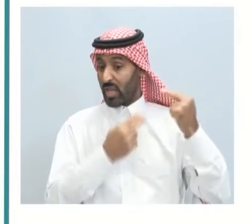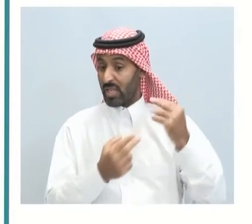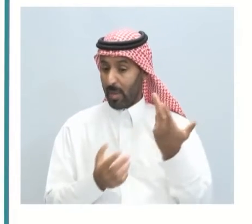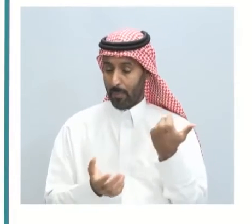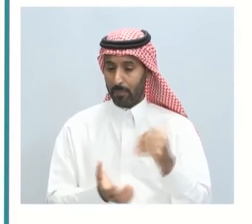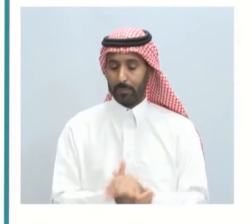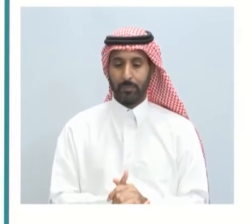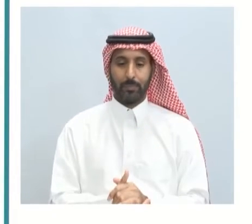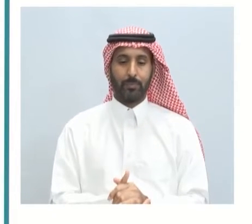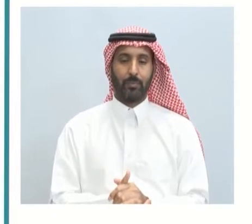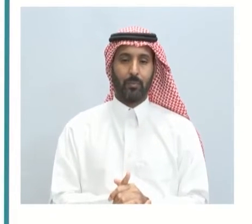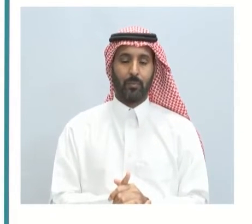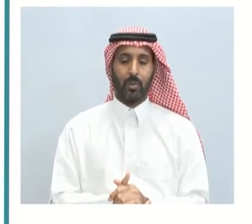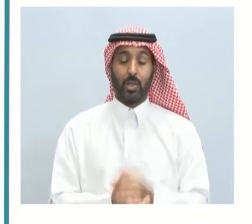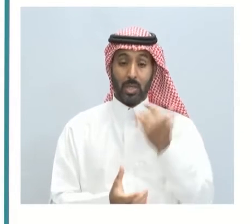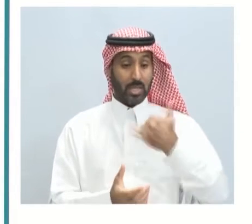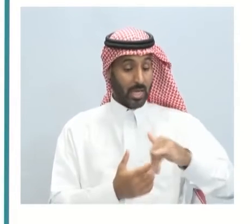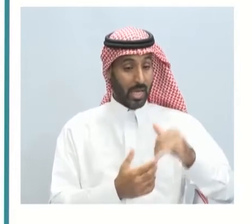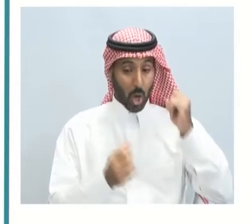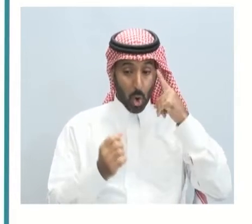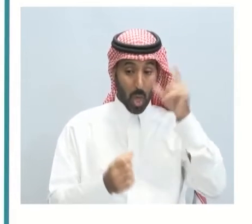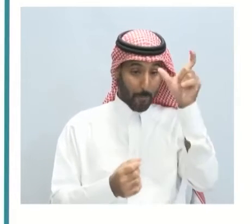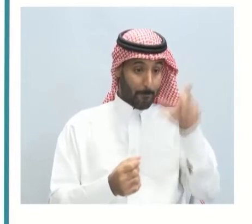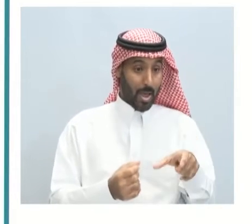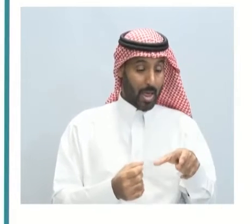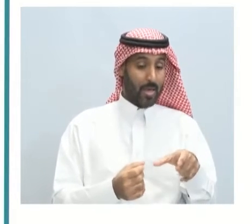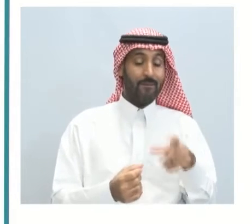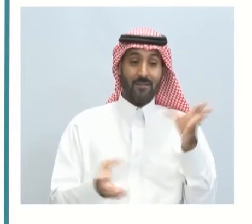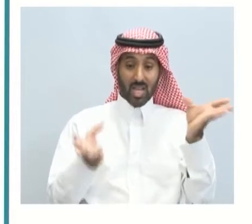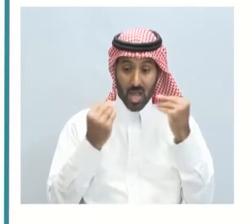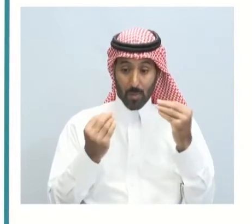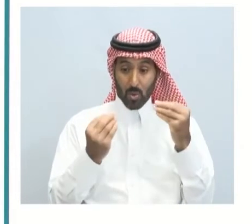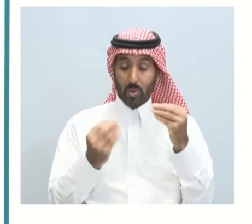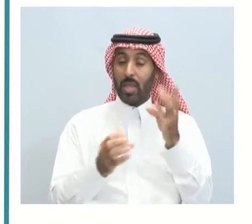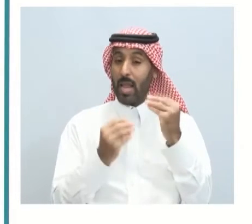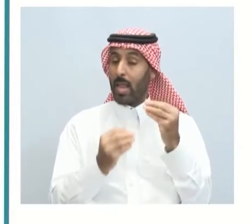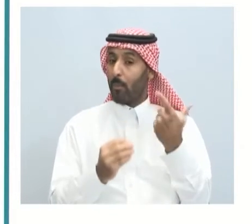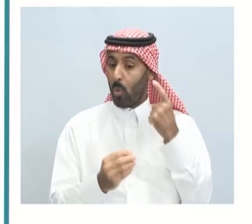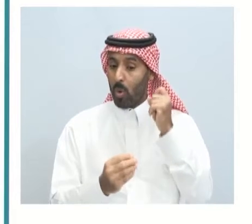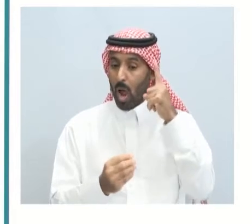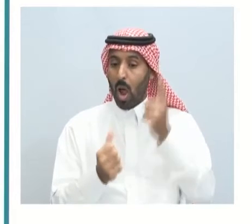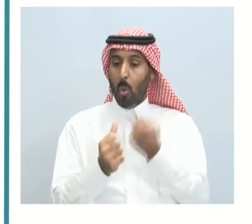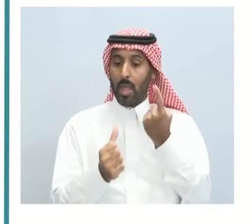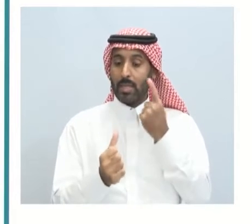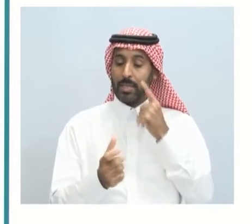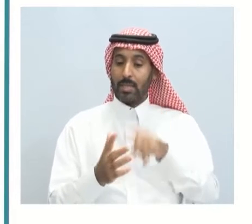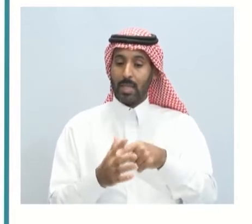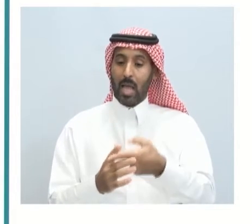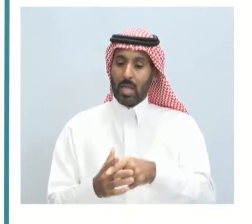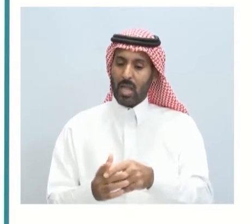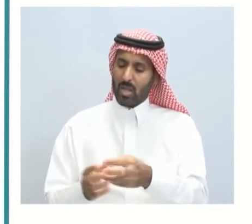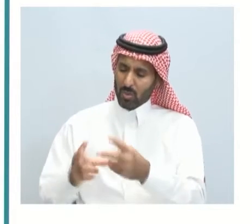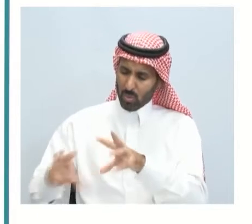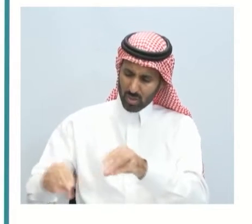للتاريخ اذا سلوك العلماء في العلم والتعلم اولا نستخدم